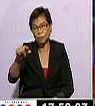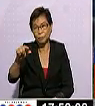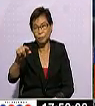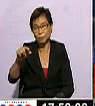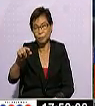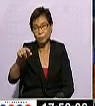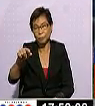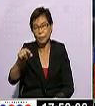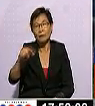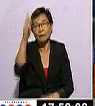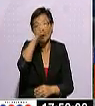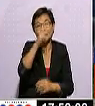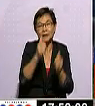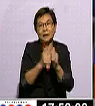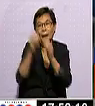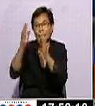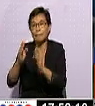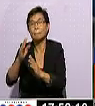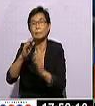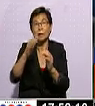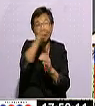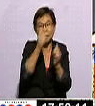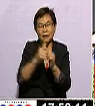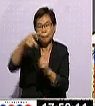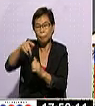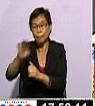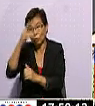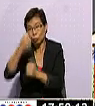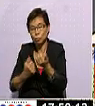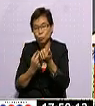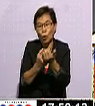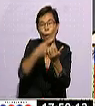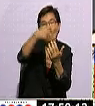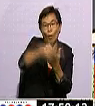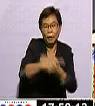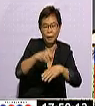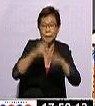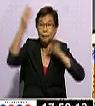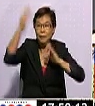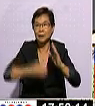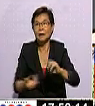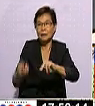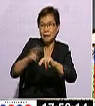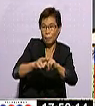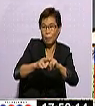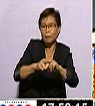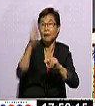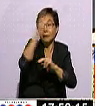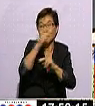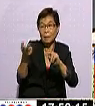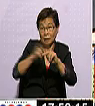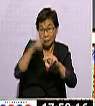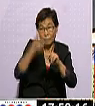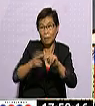Goals, antara kerajaan dengan bangsa-bangsa bersatu bagi membiayai inisiatif di Malaysia. Sebagai tambahan, kerajaan